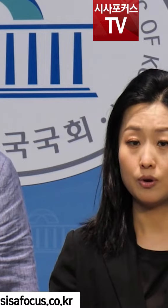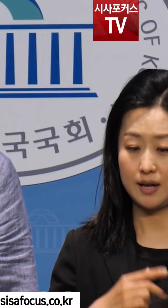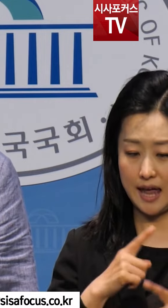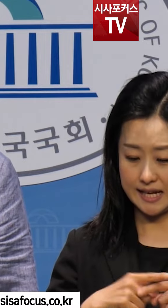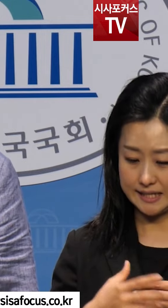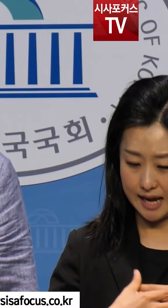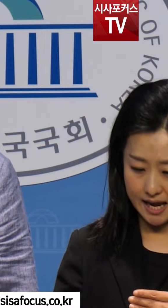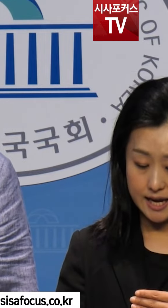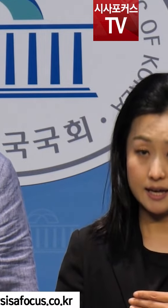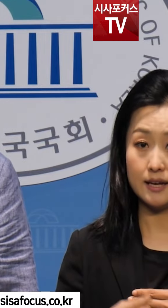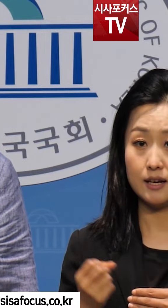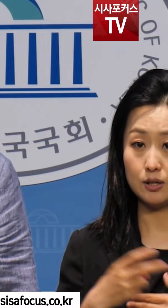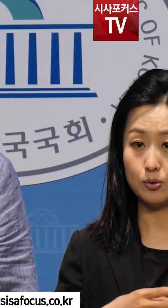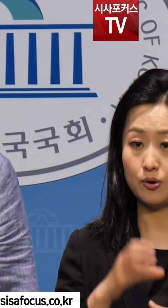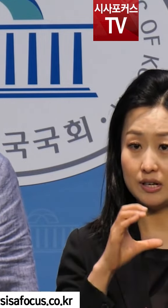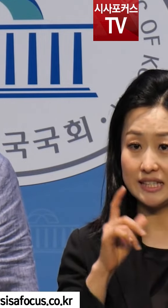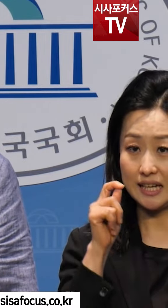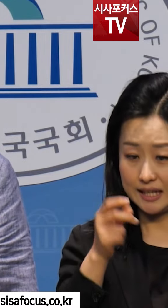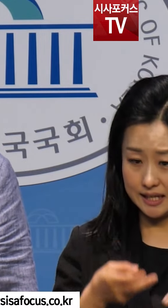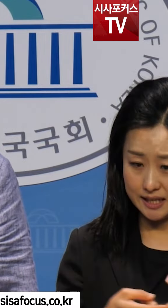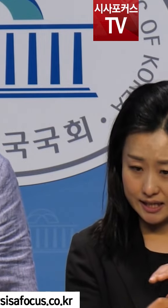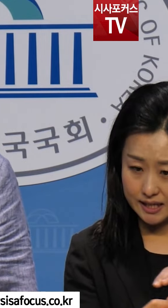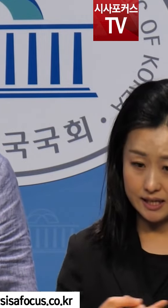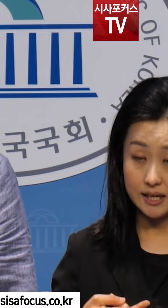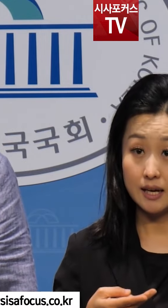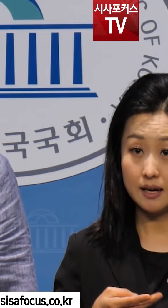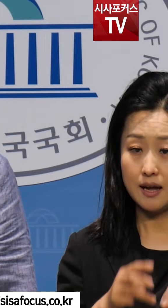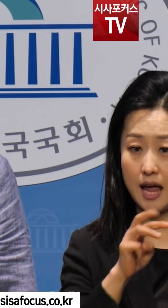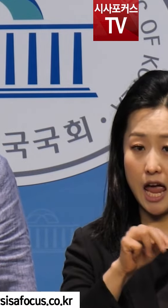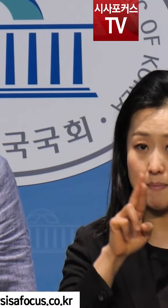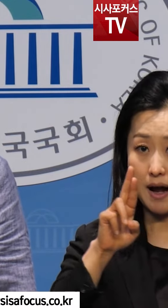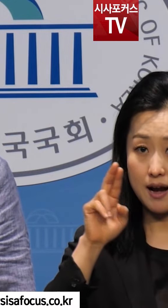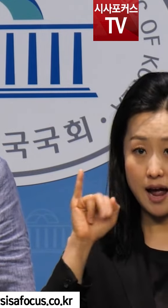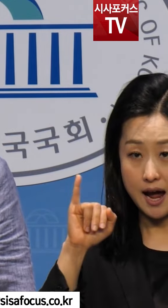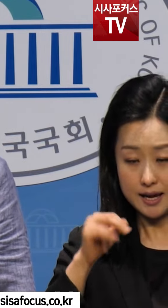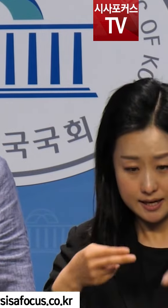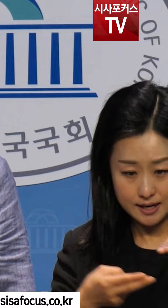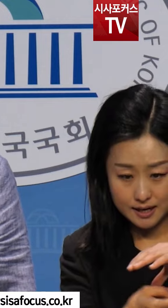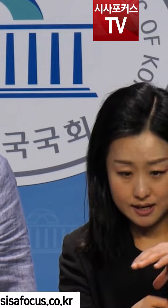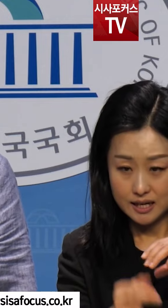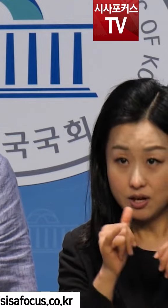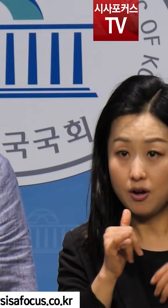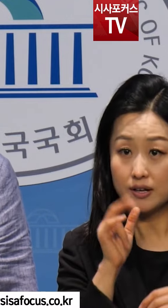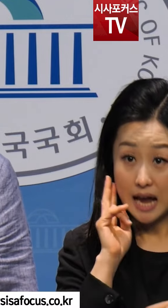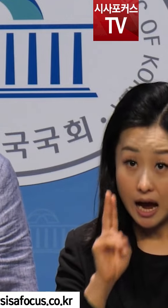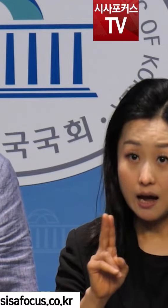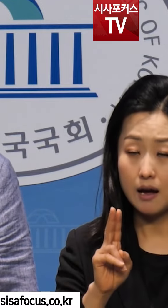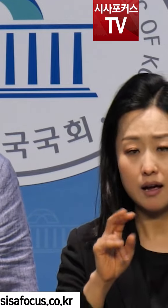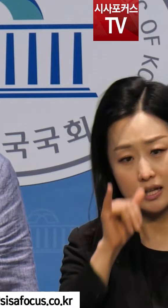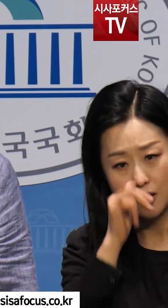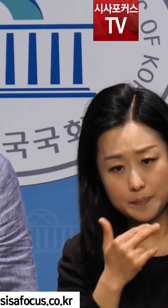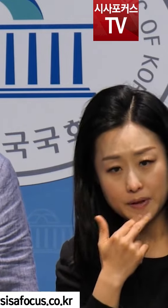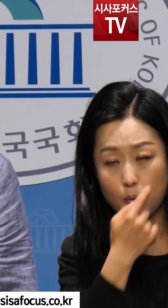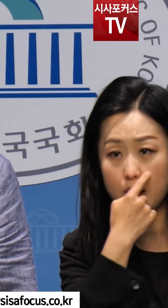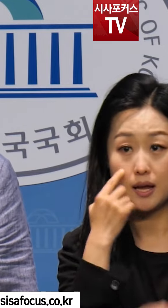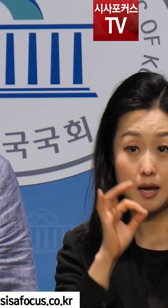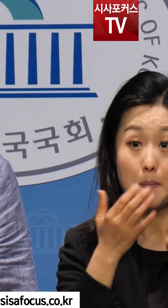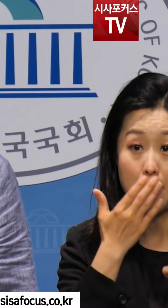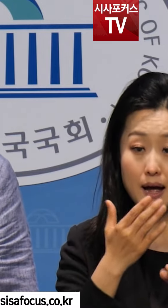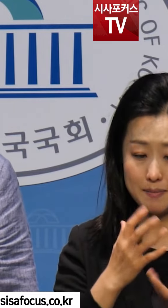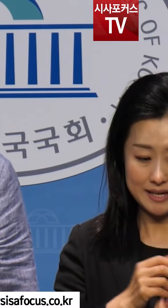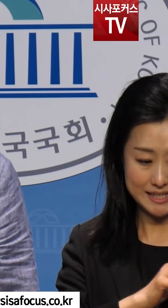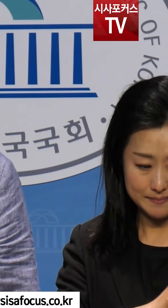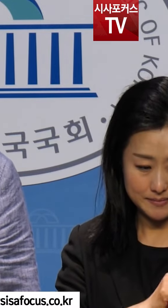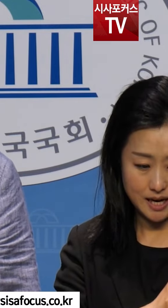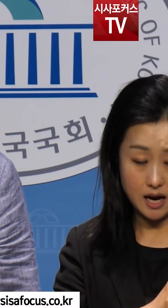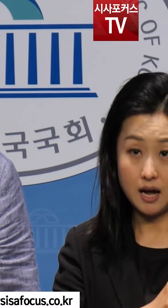등 촬영검사 등을 해야 비로소 진단이 가능한 경우가 많습니다. 특히 뇌졸중,